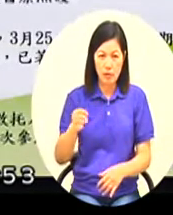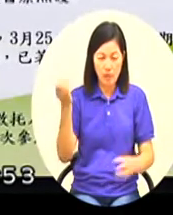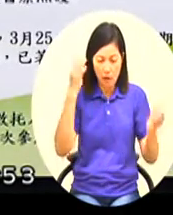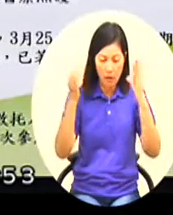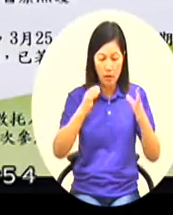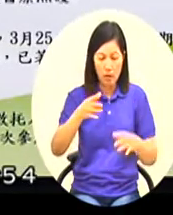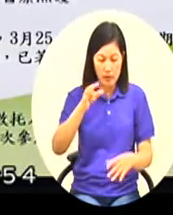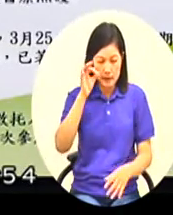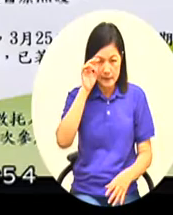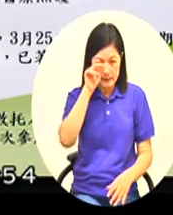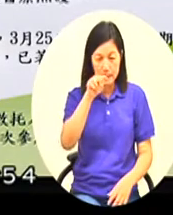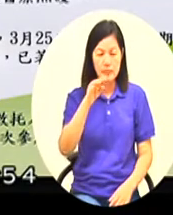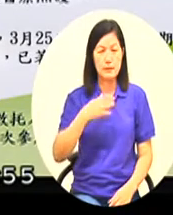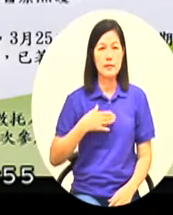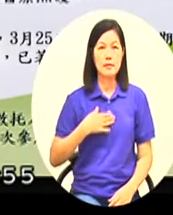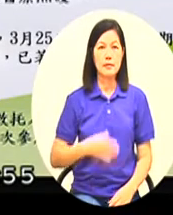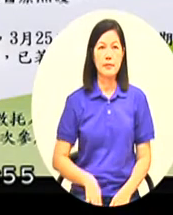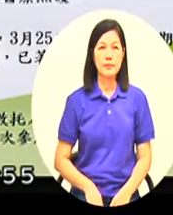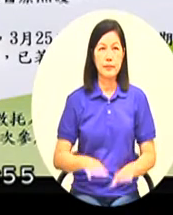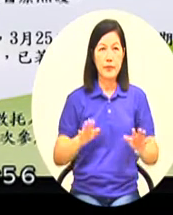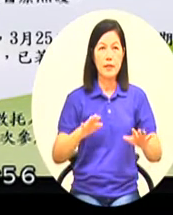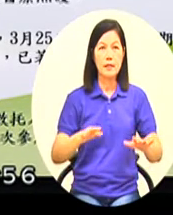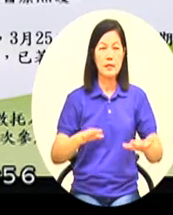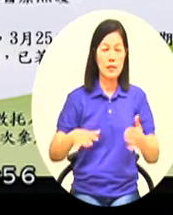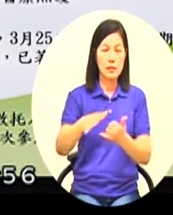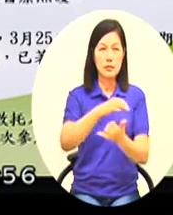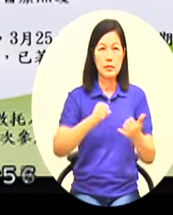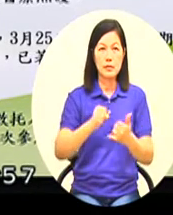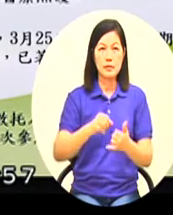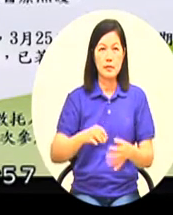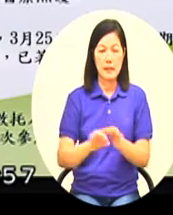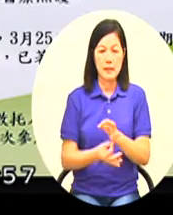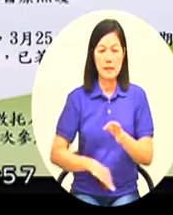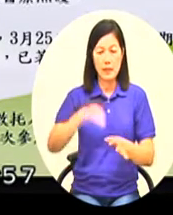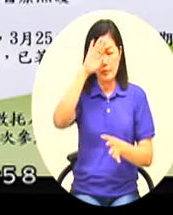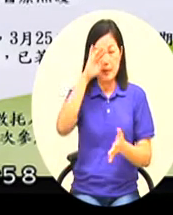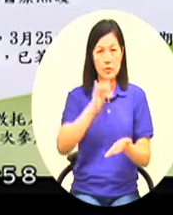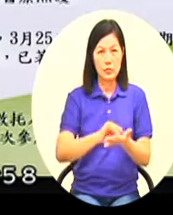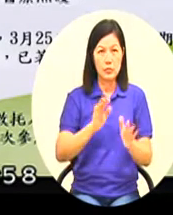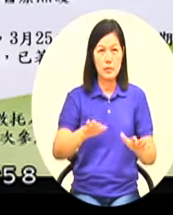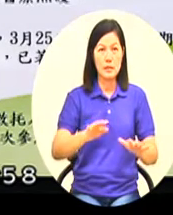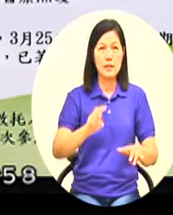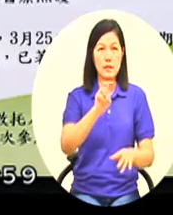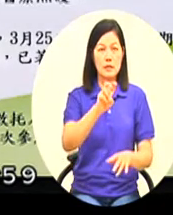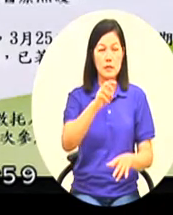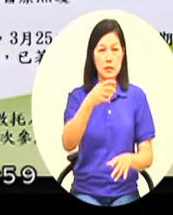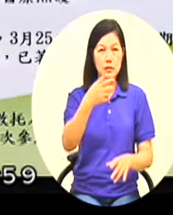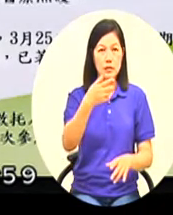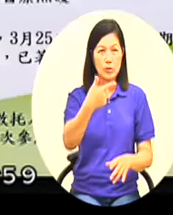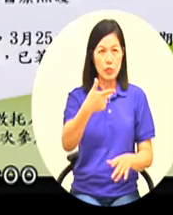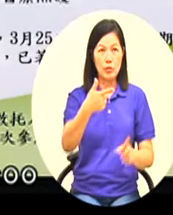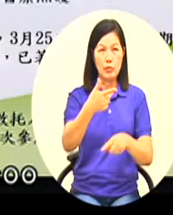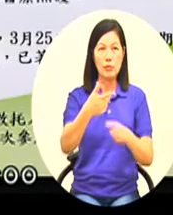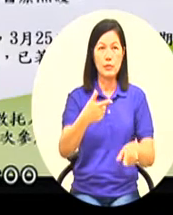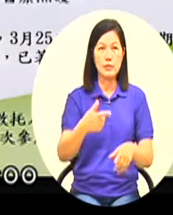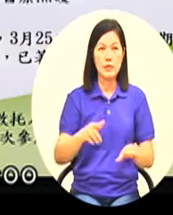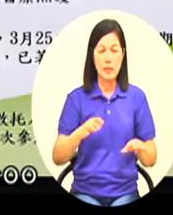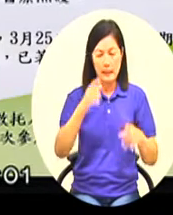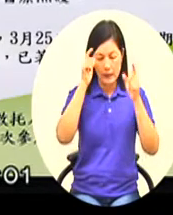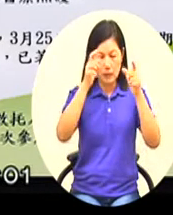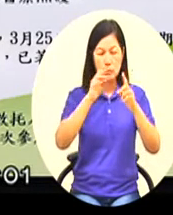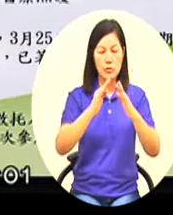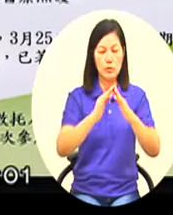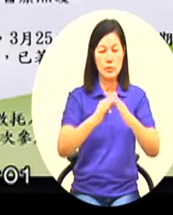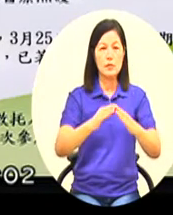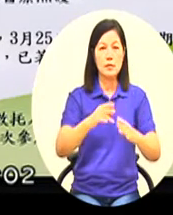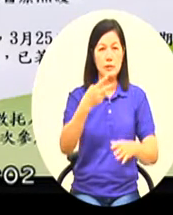防治部分，那目前全国确定的一个肠病毒重症今年是26例，那本市只有3例，那目前